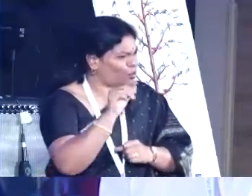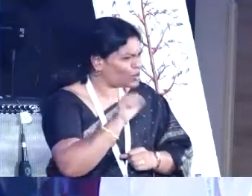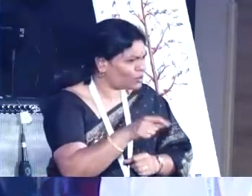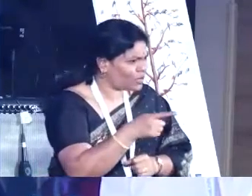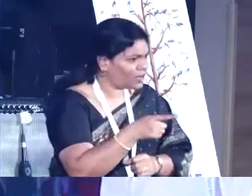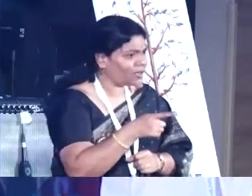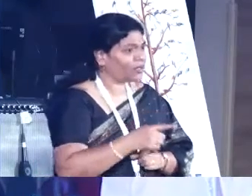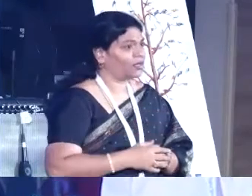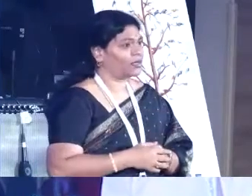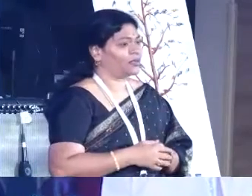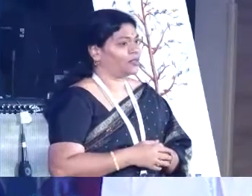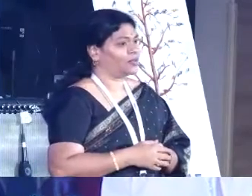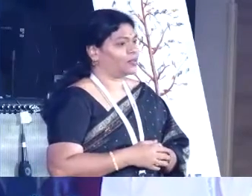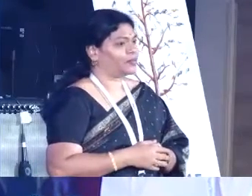सकते?